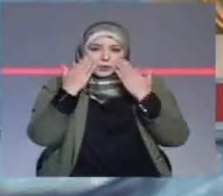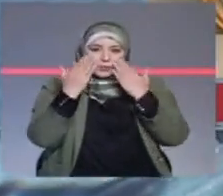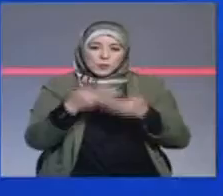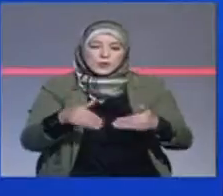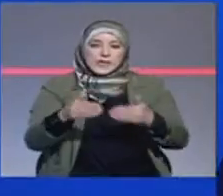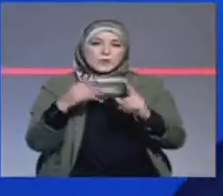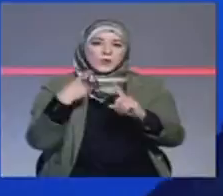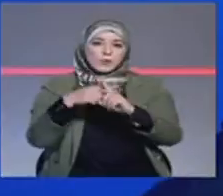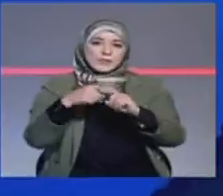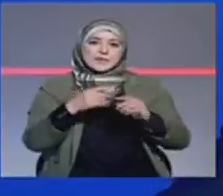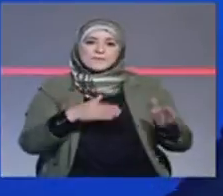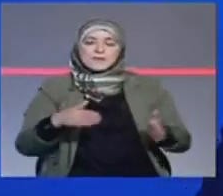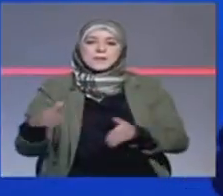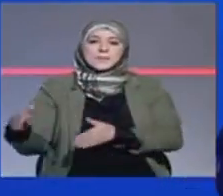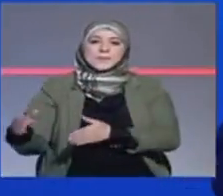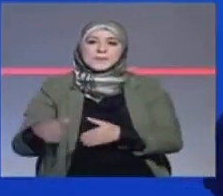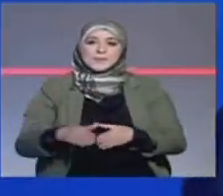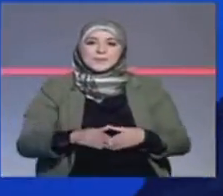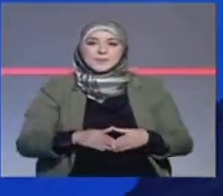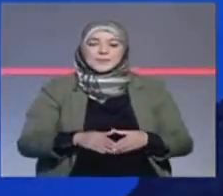العام.